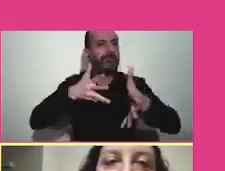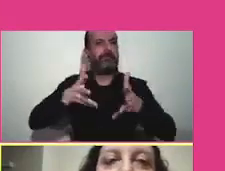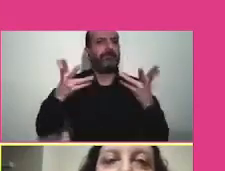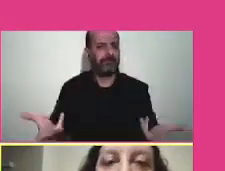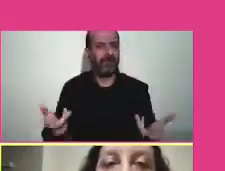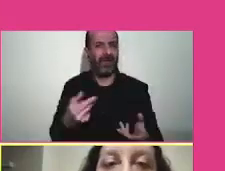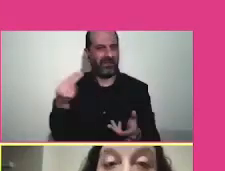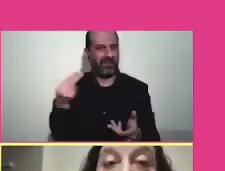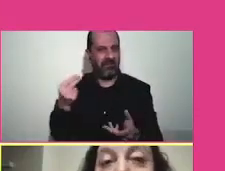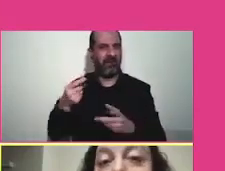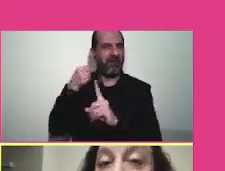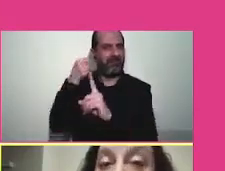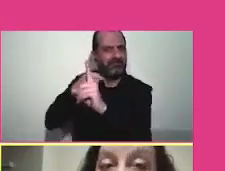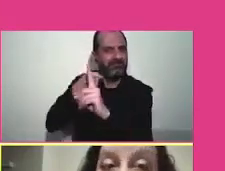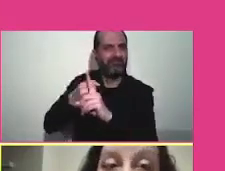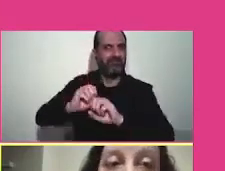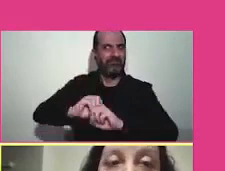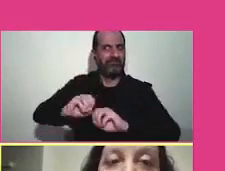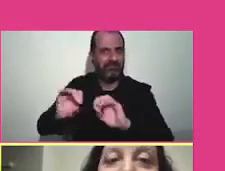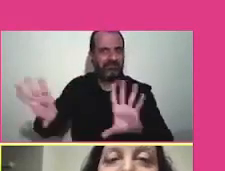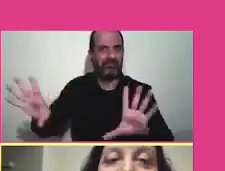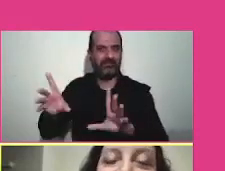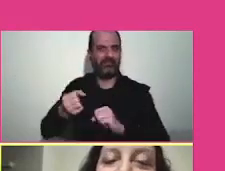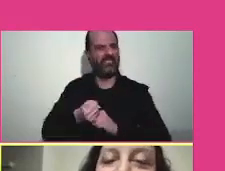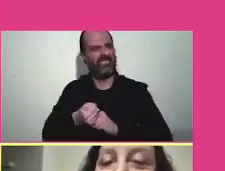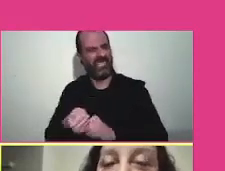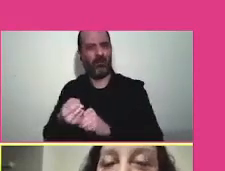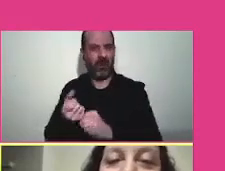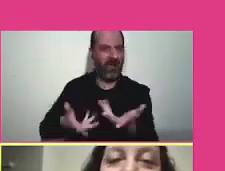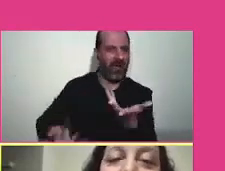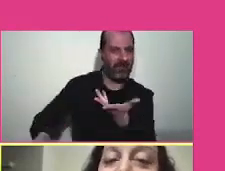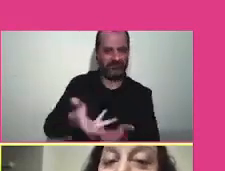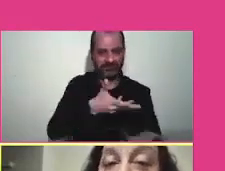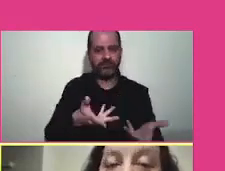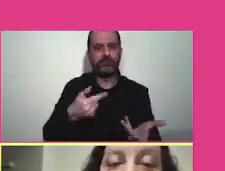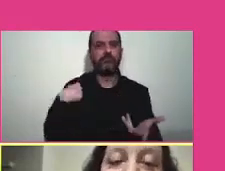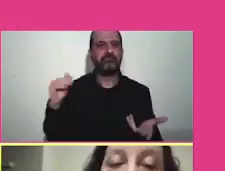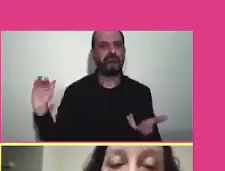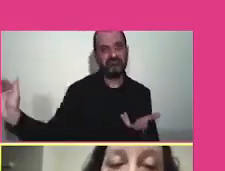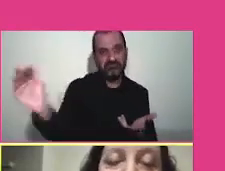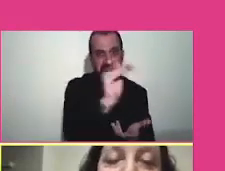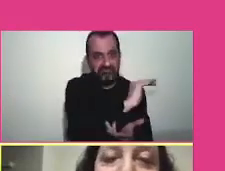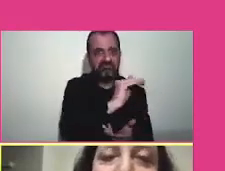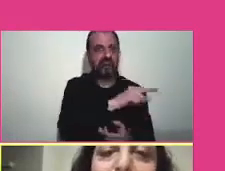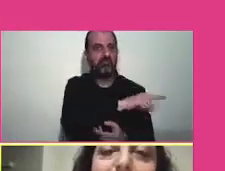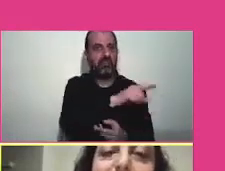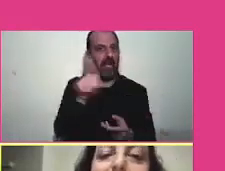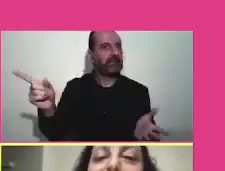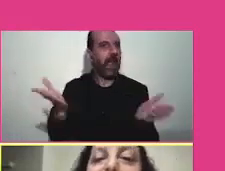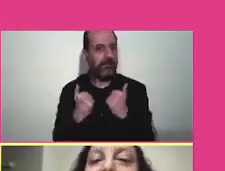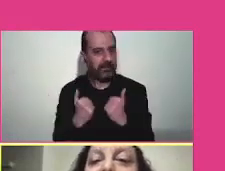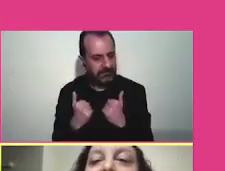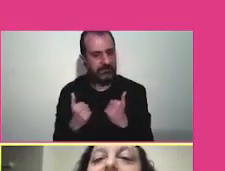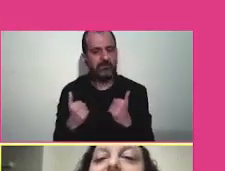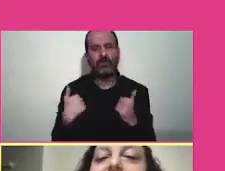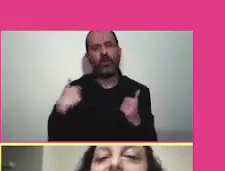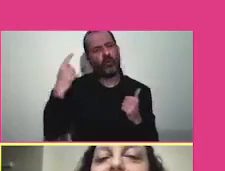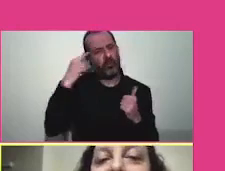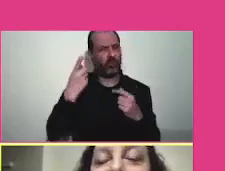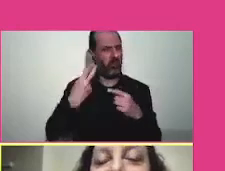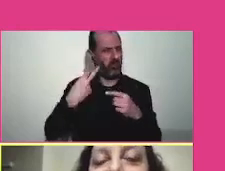θα ήθελα να σας δείξω και να σας καλέσω και όσους είμαστε εδώ, αν δεν το έχετε κάνει ήδη, που πιστεύω οι περισσότεροι θα είμαστε ήδη,